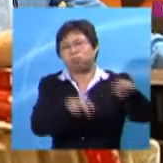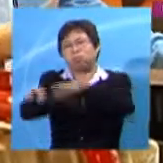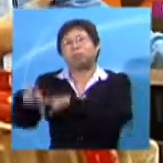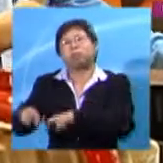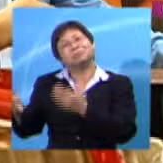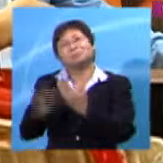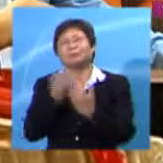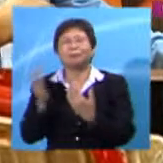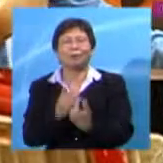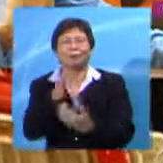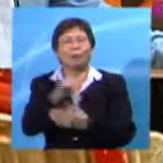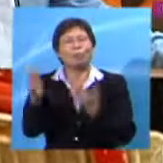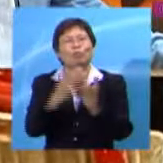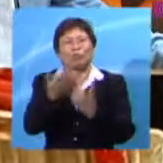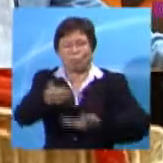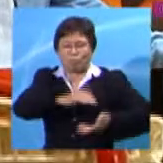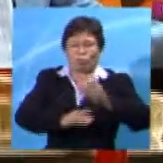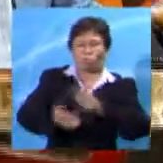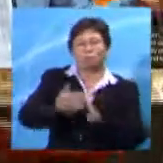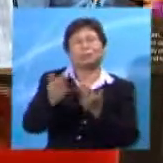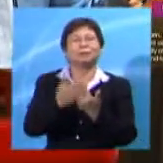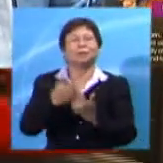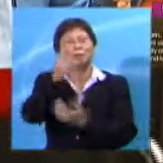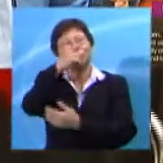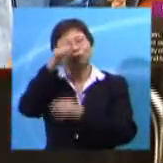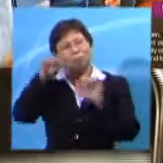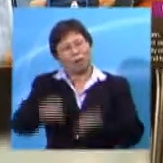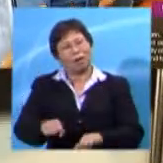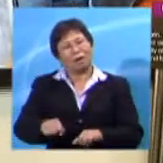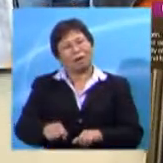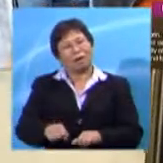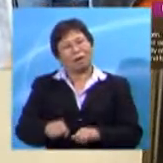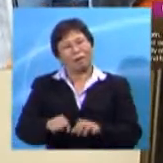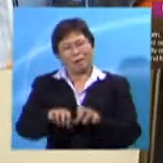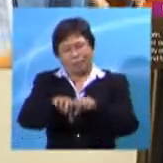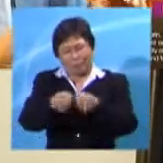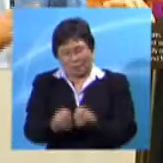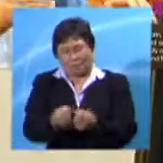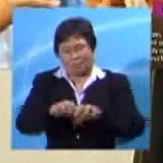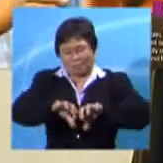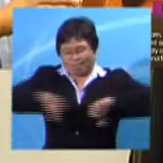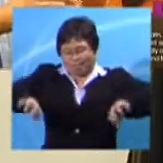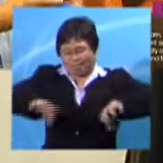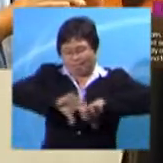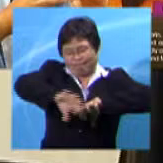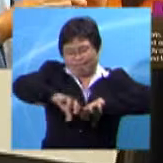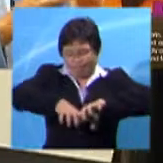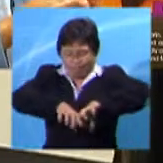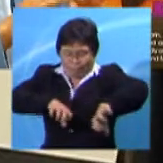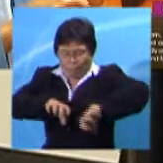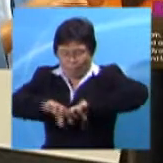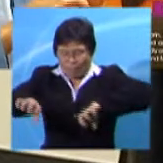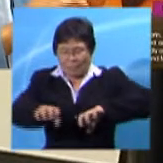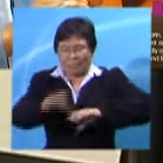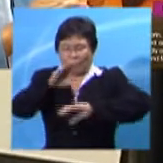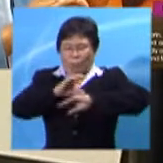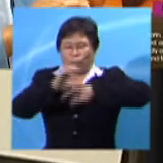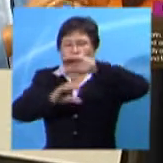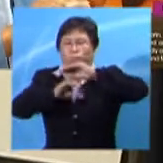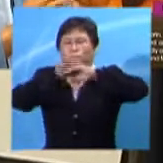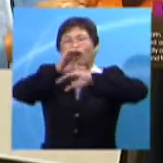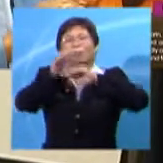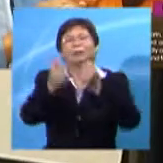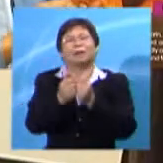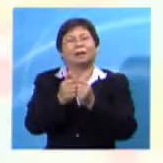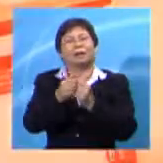mudah untuk dibungkuskan kerana ia boleh dipecahkan dan di-stackkan dengan